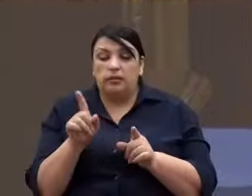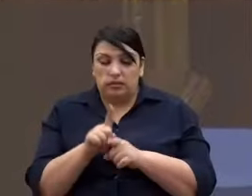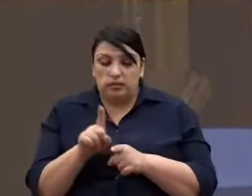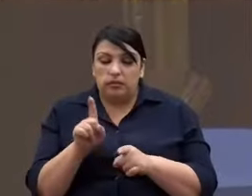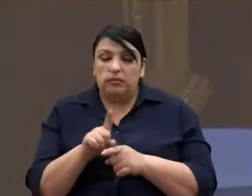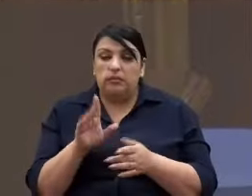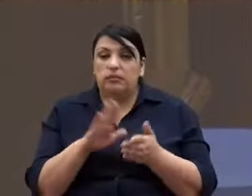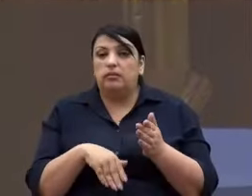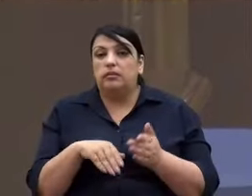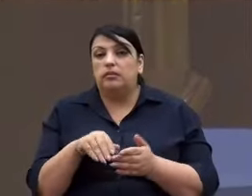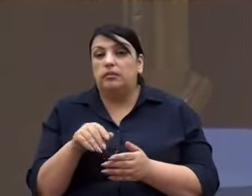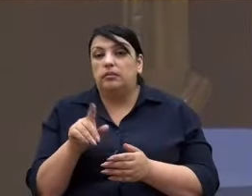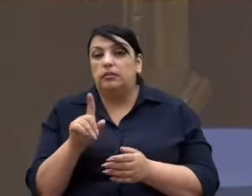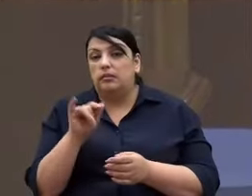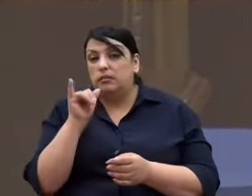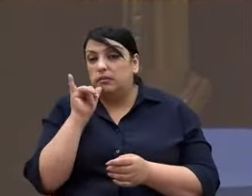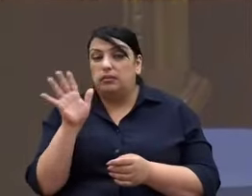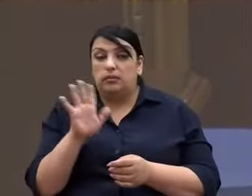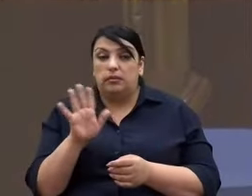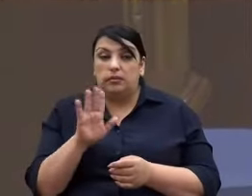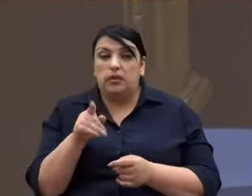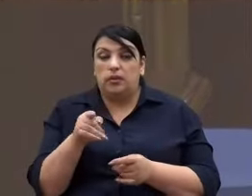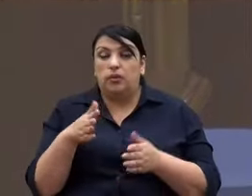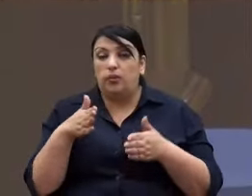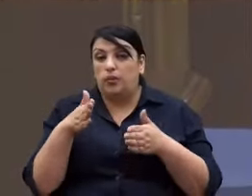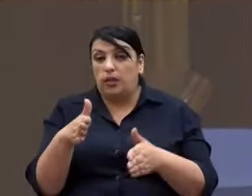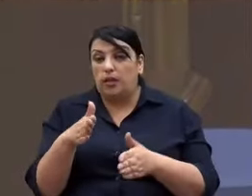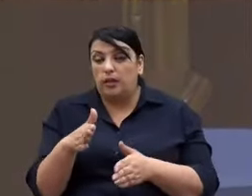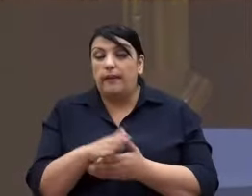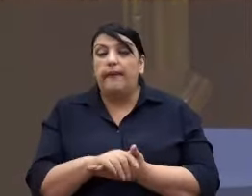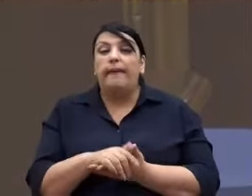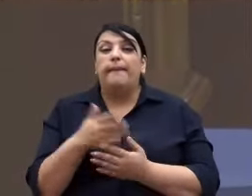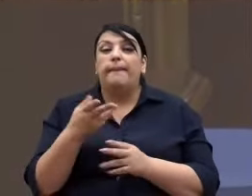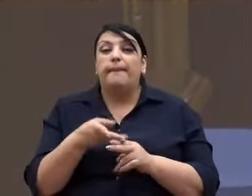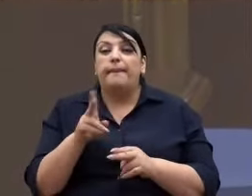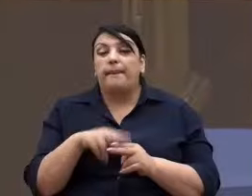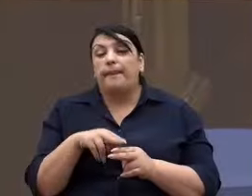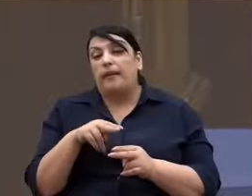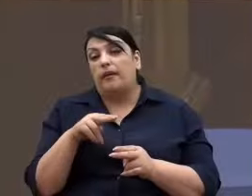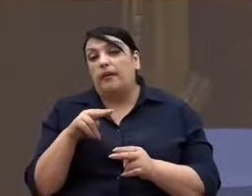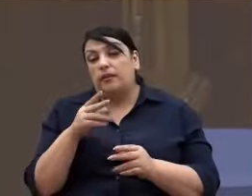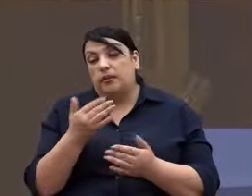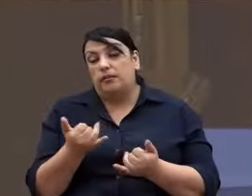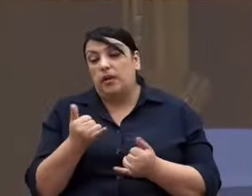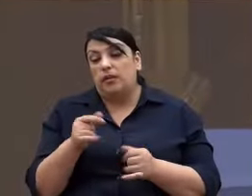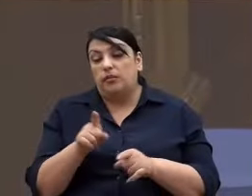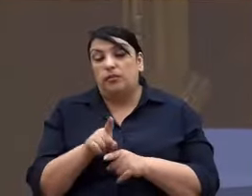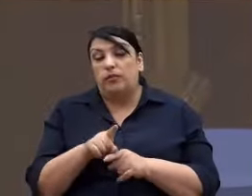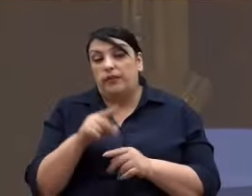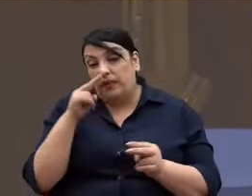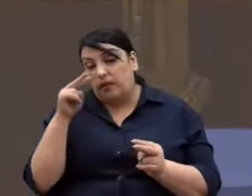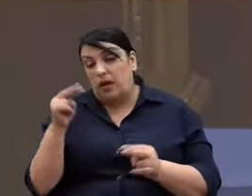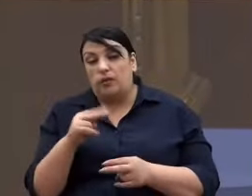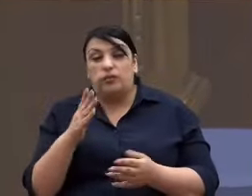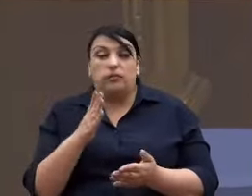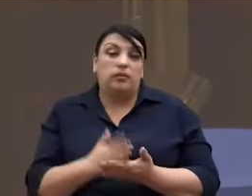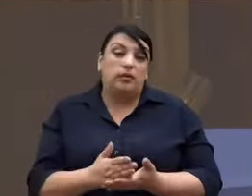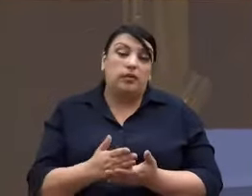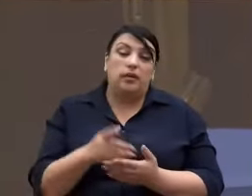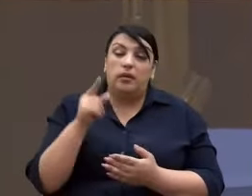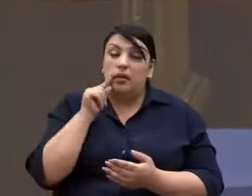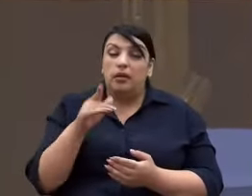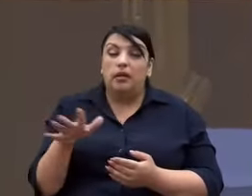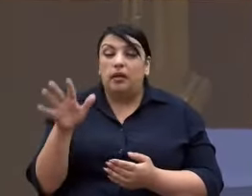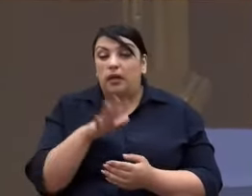մեր եվրոինտեգրման ուղին, և դրա մասին արդեն իսկ վկայում են տարբեր հարցումներ։ Հայաստանի Հանրապետությունը, ինչպես